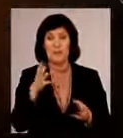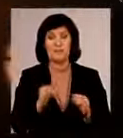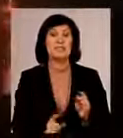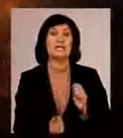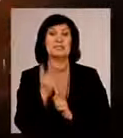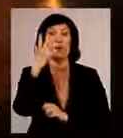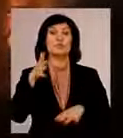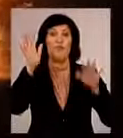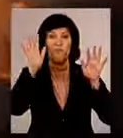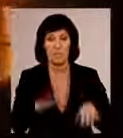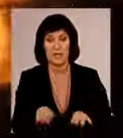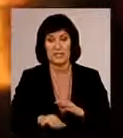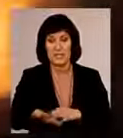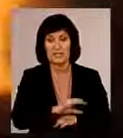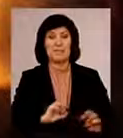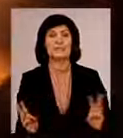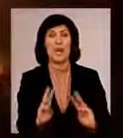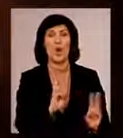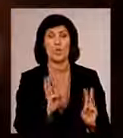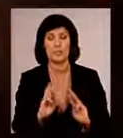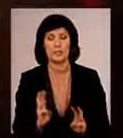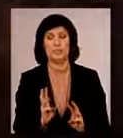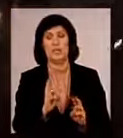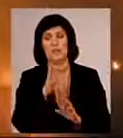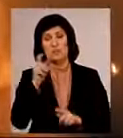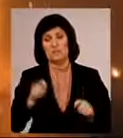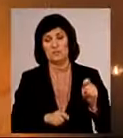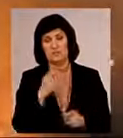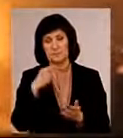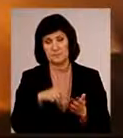запуску впали на землю і загорілися. Учасники фестивалю